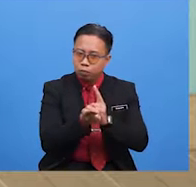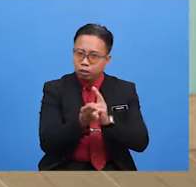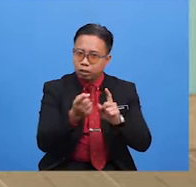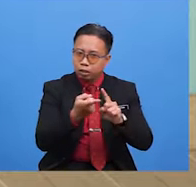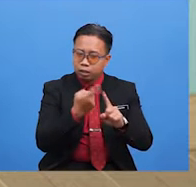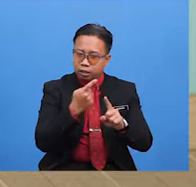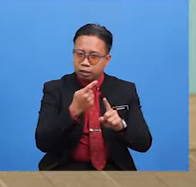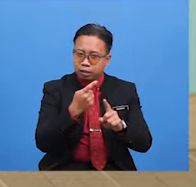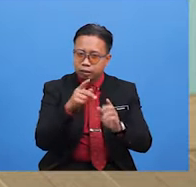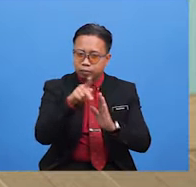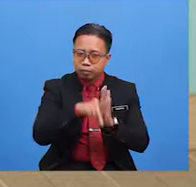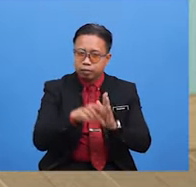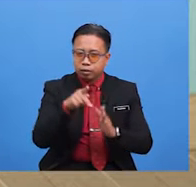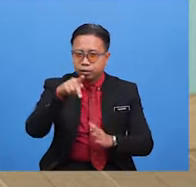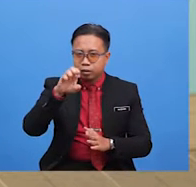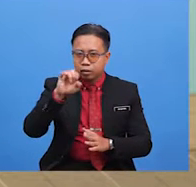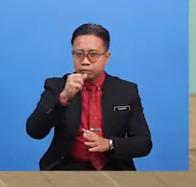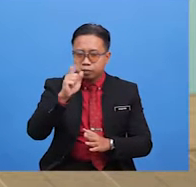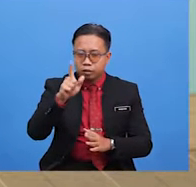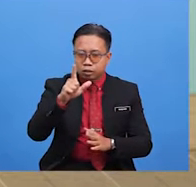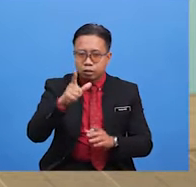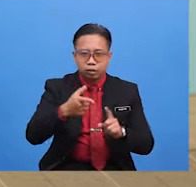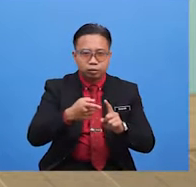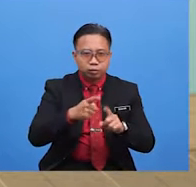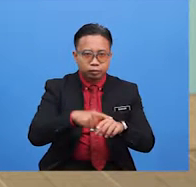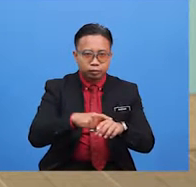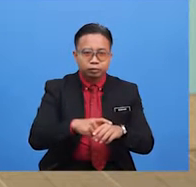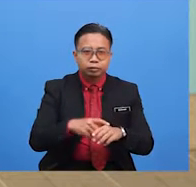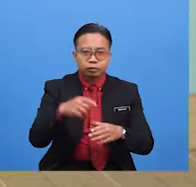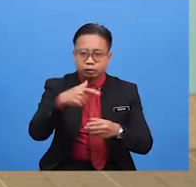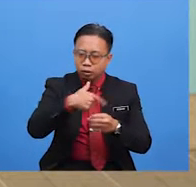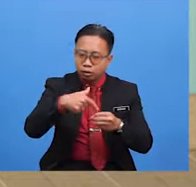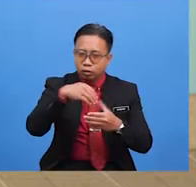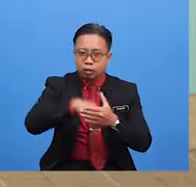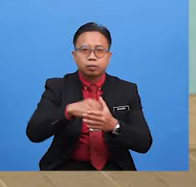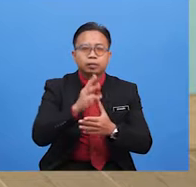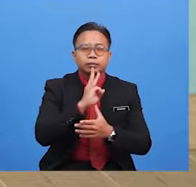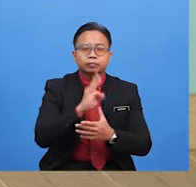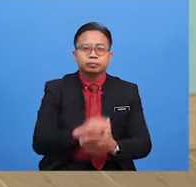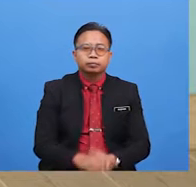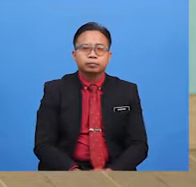daripada pepejal kepada keadaan berakuis, iaitu larut dalam air.